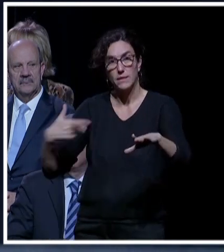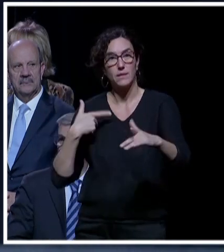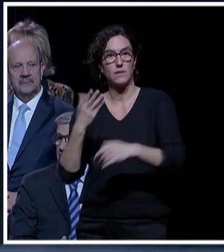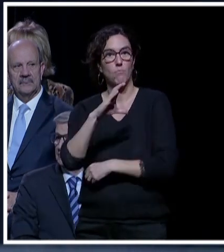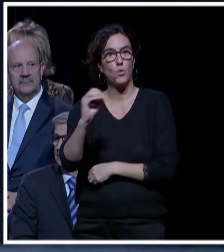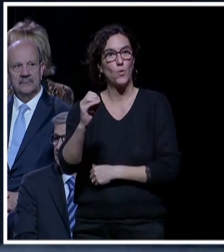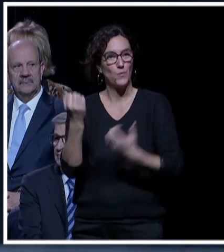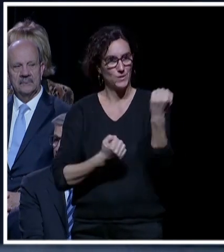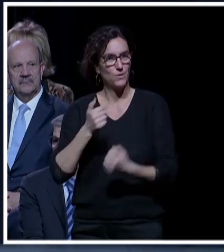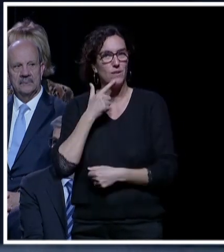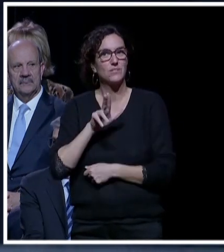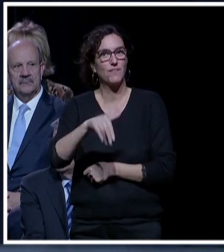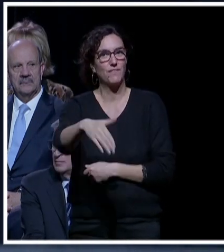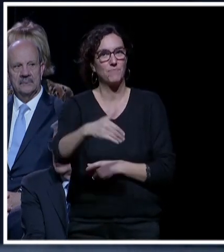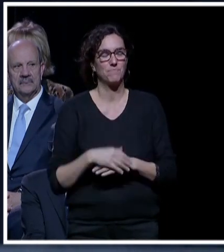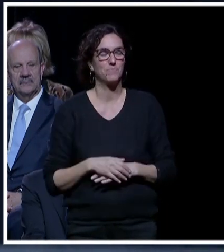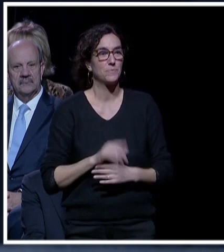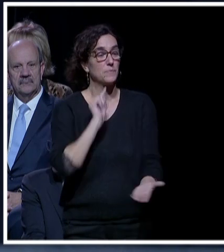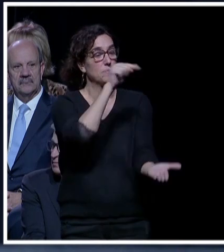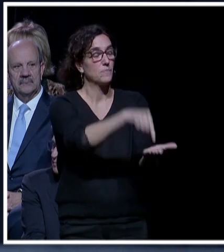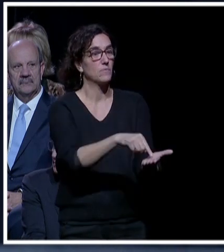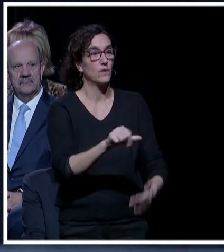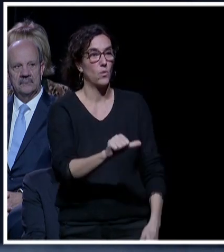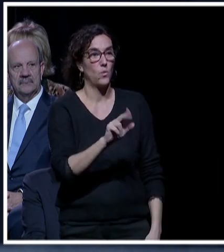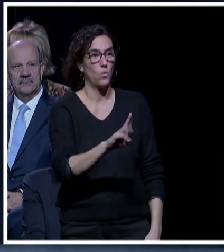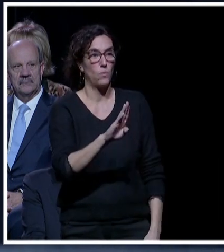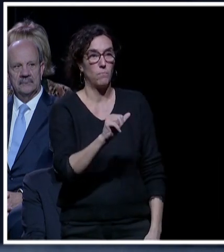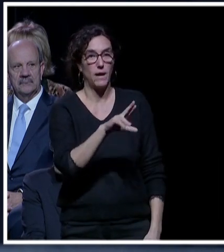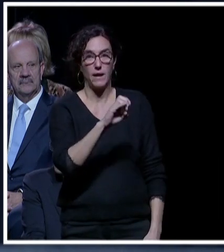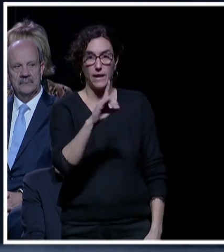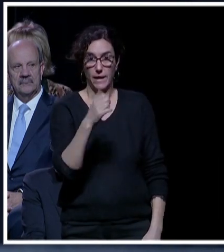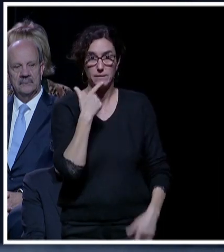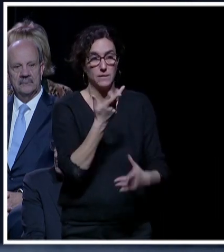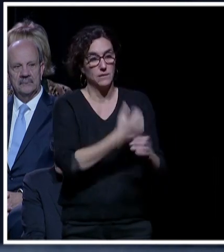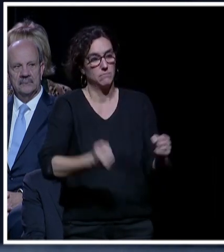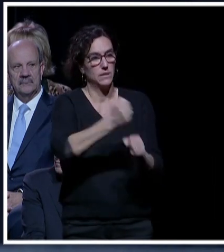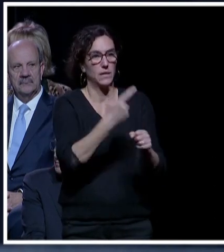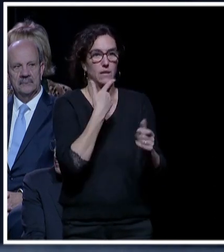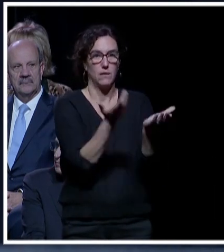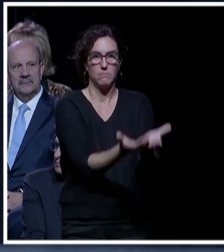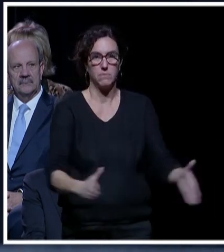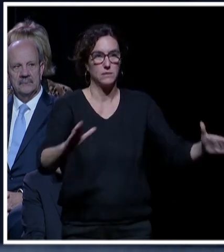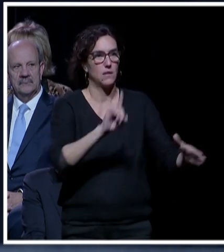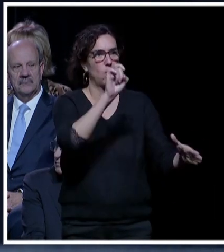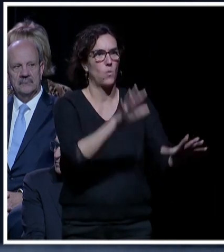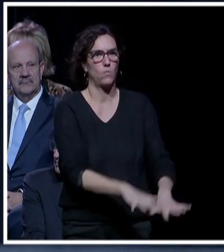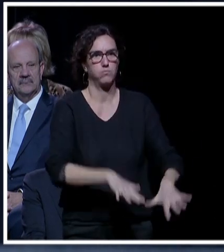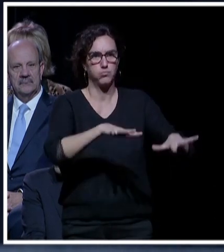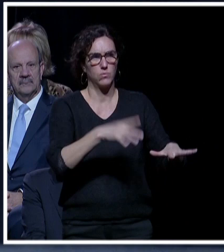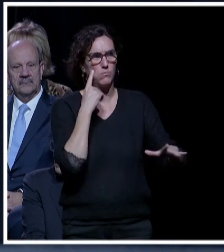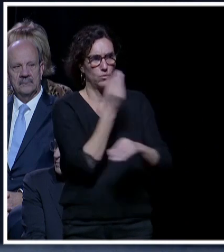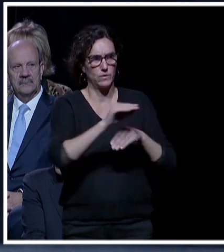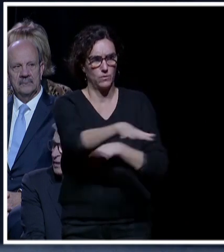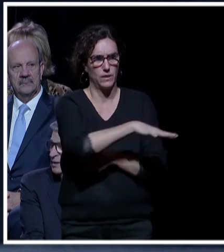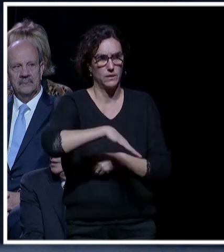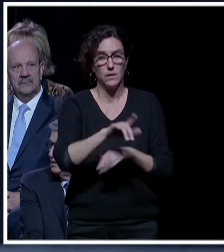réalisé. À l'Aubarède, un bassin de rétention a été créé à la Palesse pour sécuriser le secteur. Et à Garibondi, le chemin du Carimaï